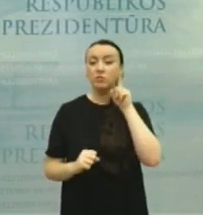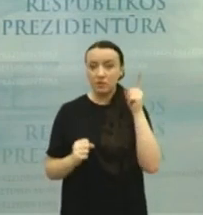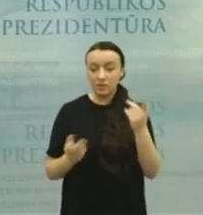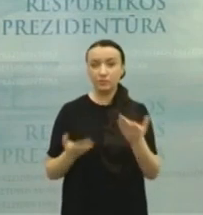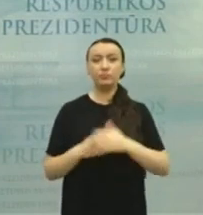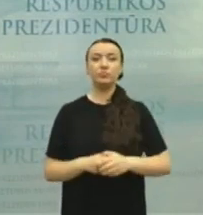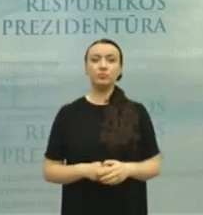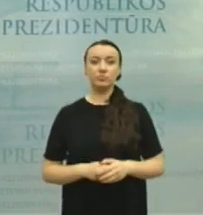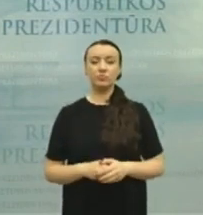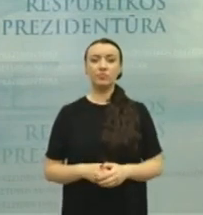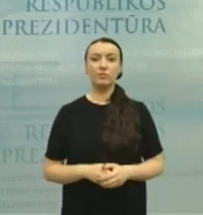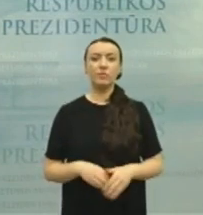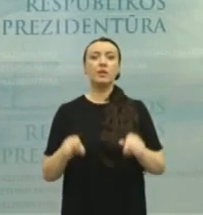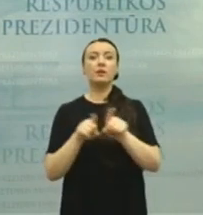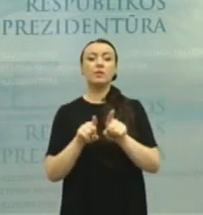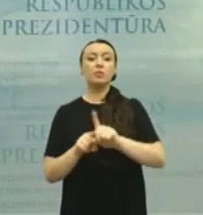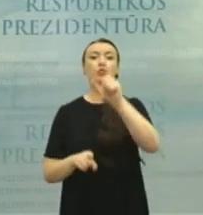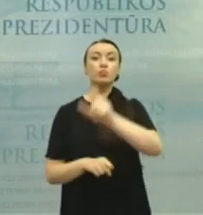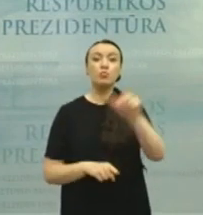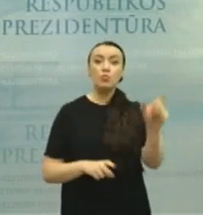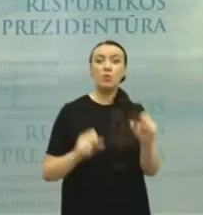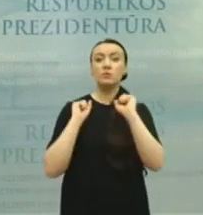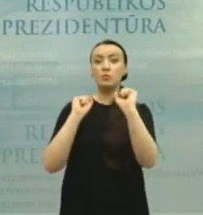pat na, ir tiems, kurie